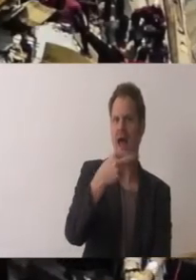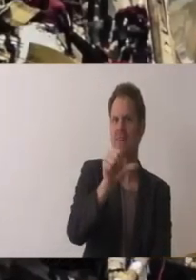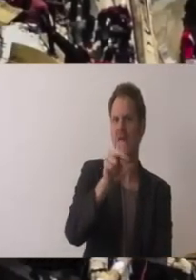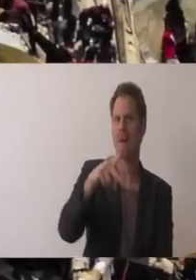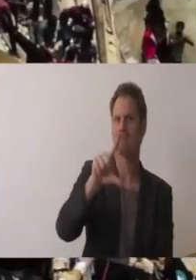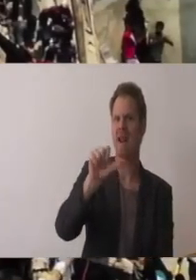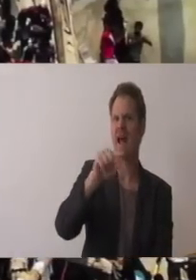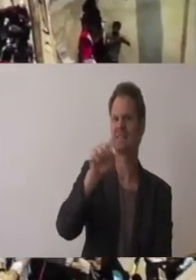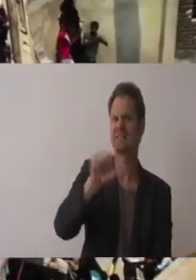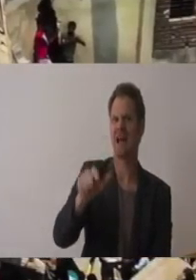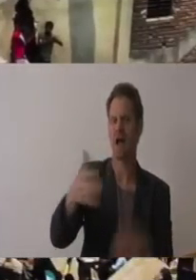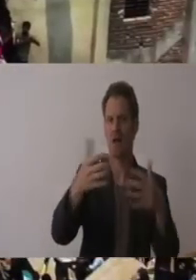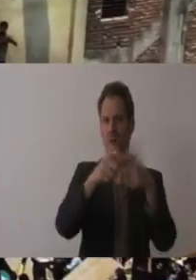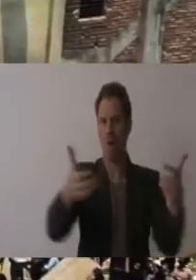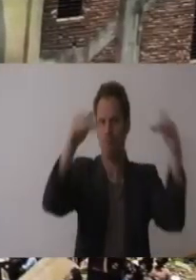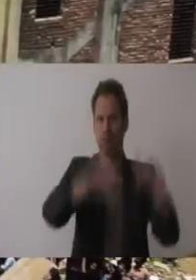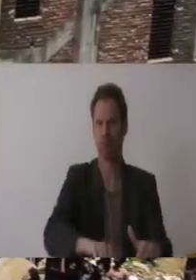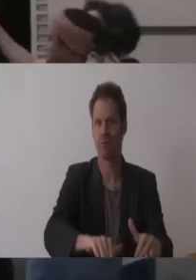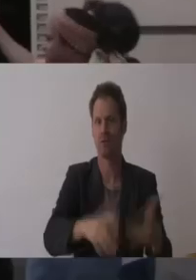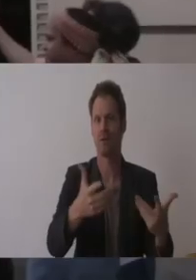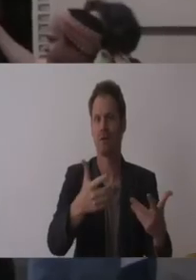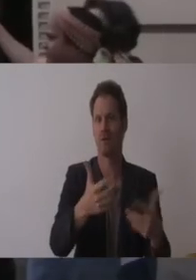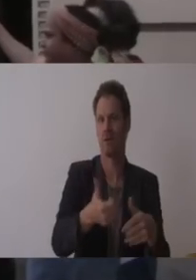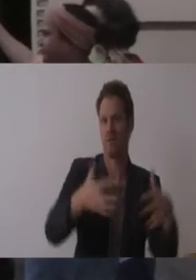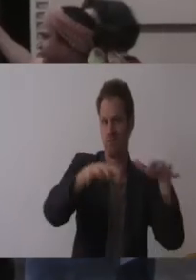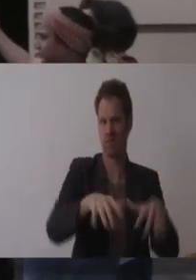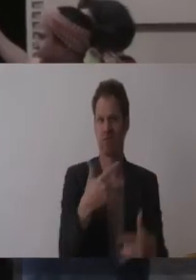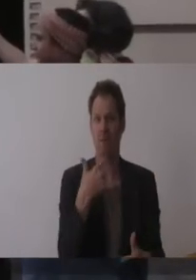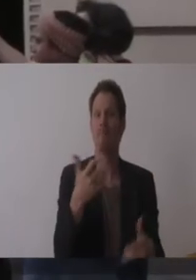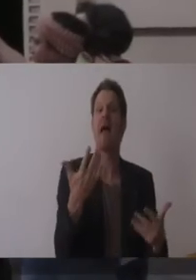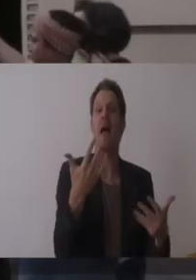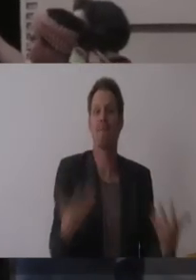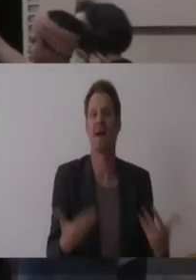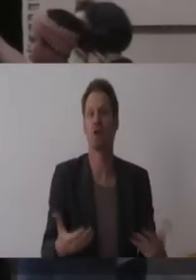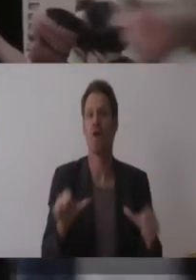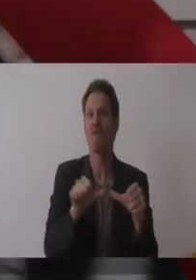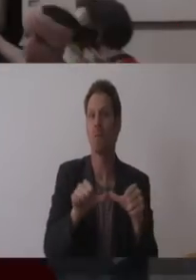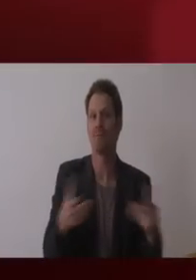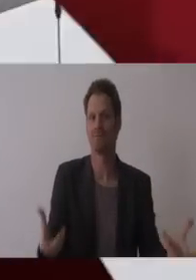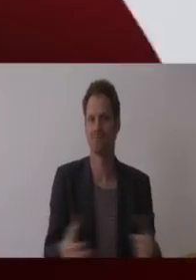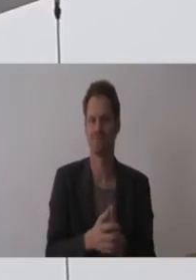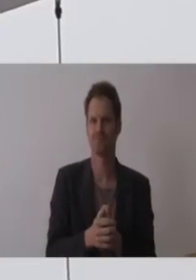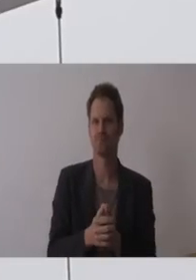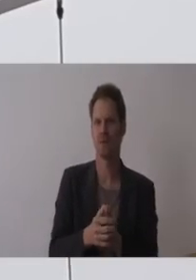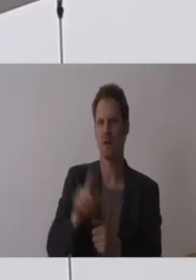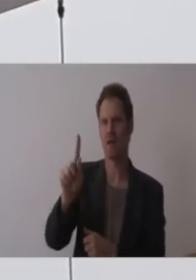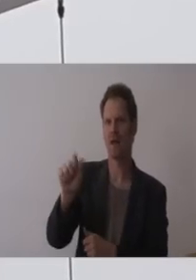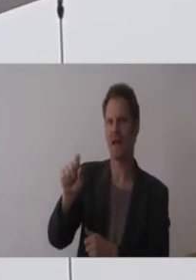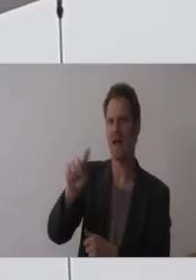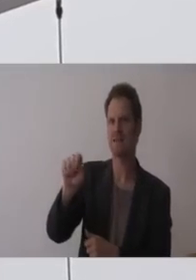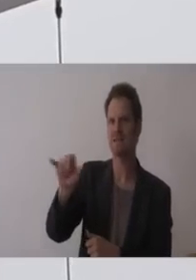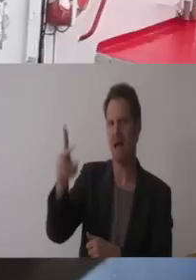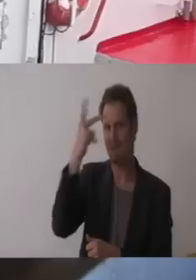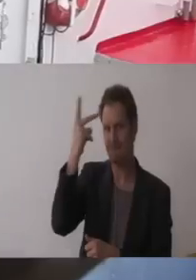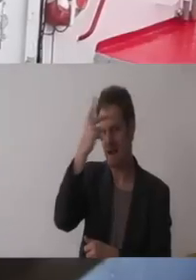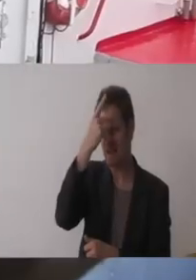ouvrières du textile. Mais les marques qui profitent de leurs conditions de travail épouvantables finiront-elles par payer? Direction Gaza